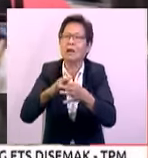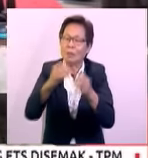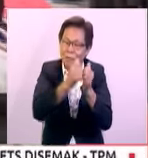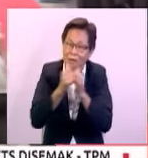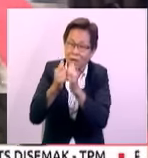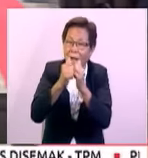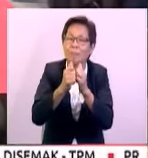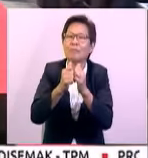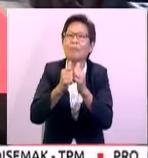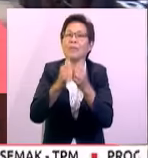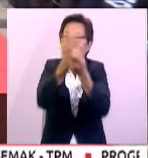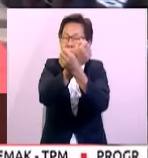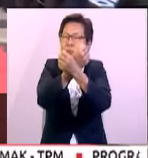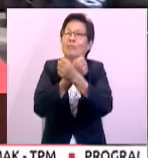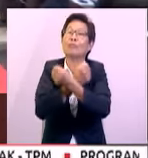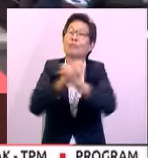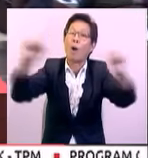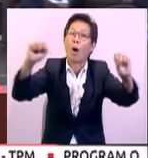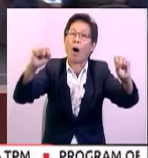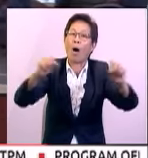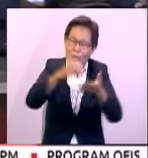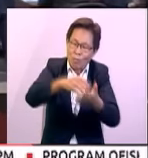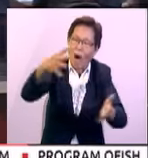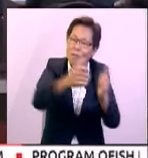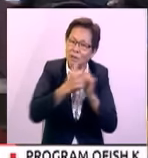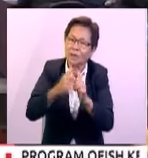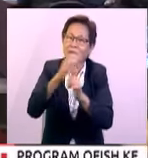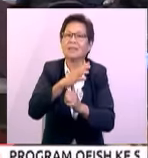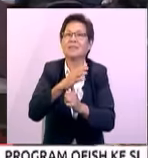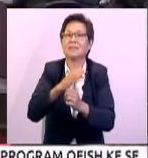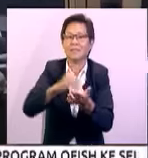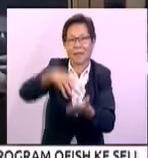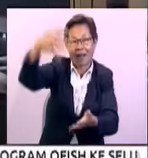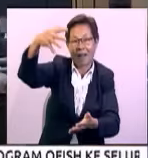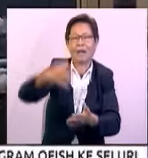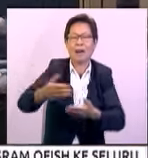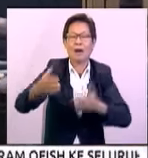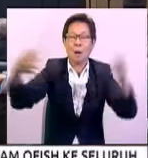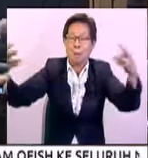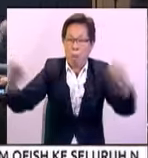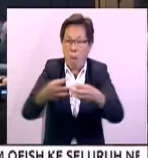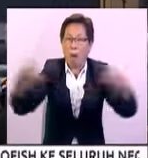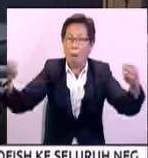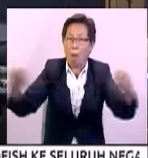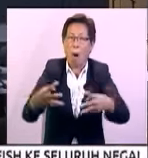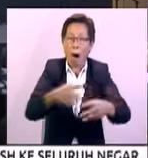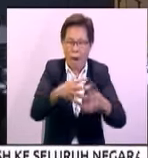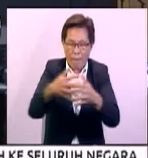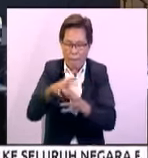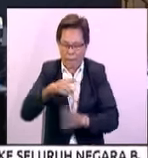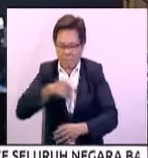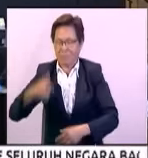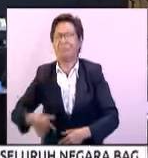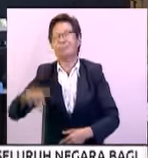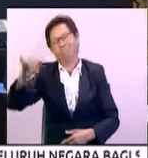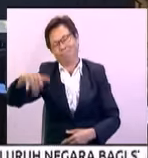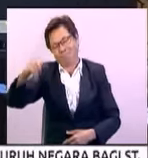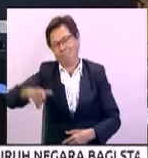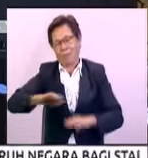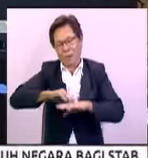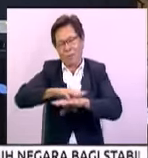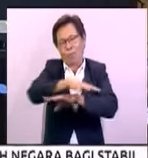dan kemakmuran serantau yang sama dan kesejahteraan. Berhubung perang dagang Amerika Syarikat dan China pula, tidak dinafikan ia akan